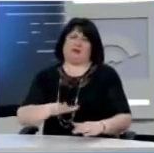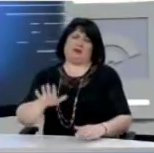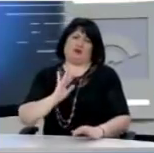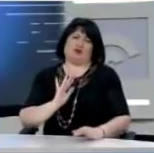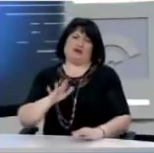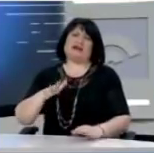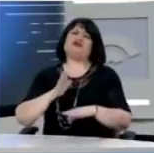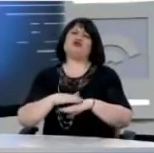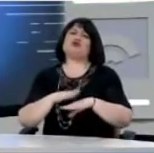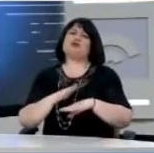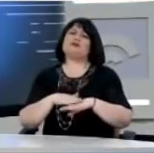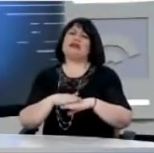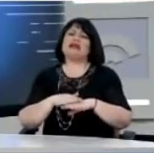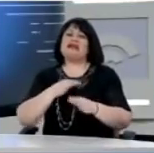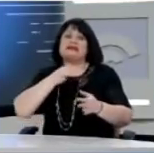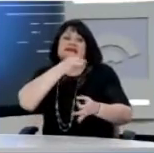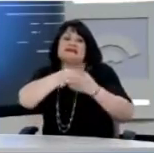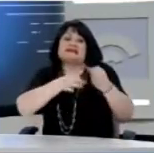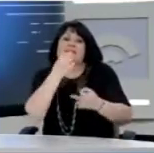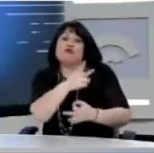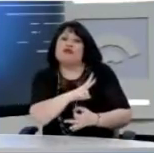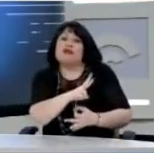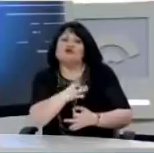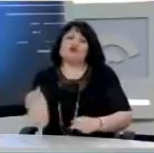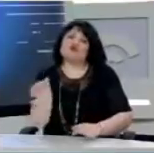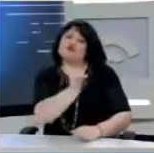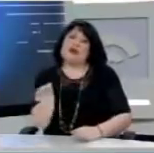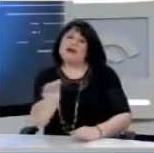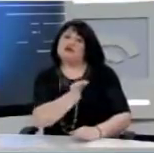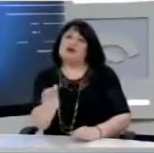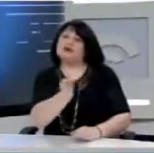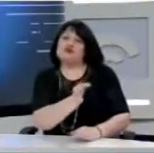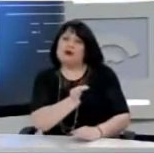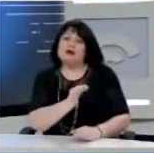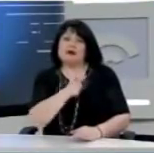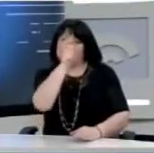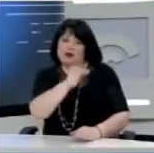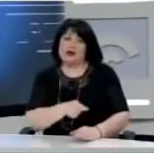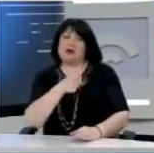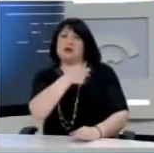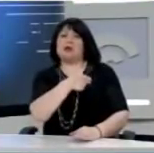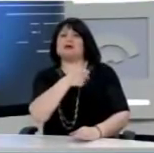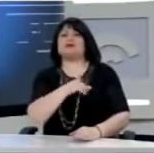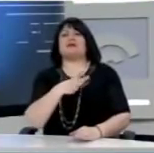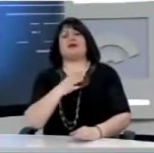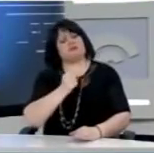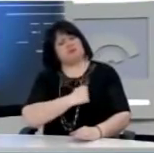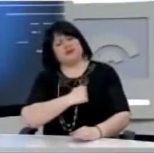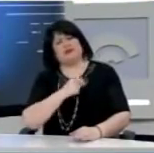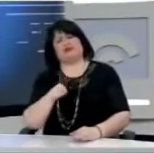φταίνε οι σύμβουλοί σας που σας λένε έτσι. Ίσως πάλι κι εσείς να είστε αυτοί που θέλετε να το